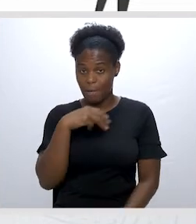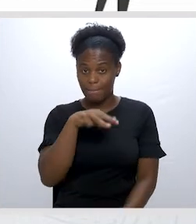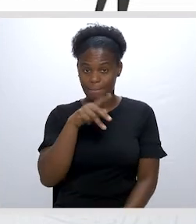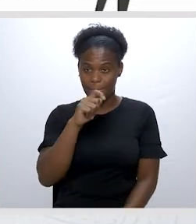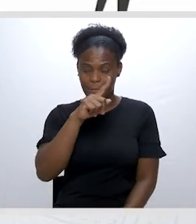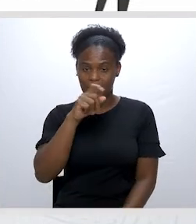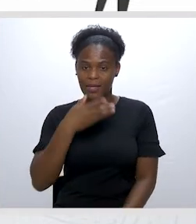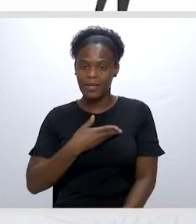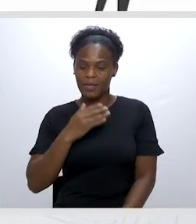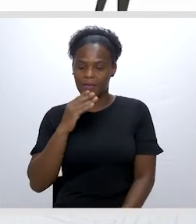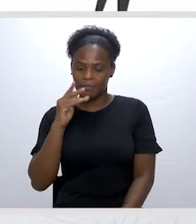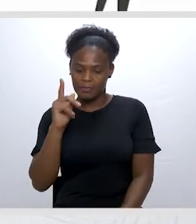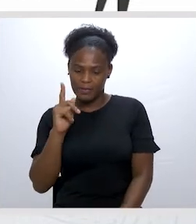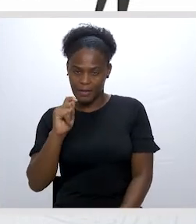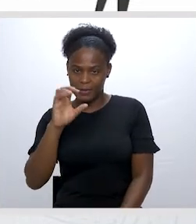7.